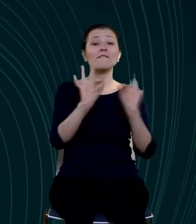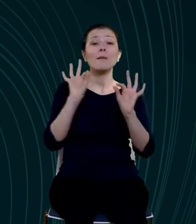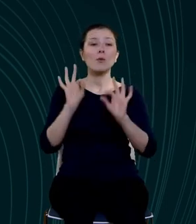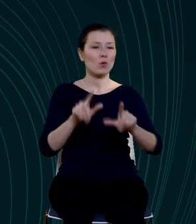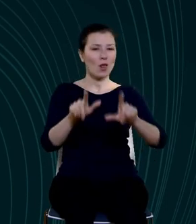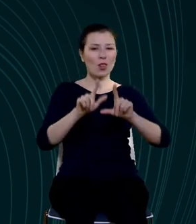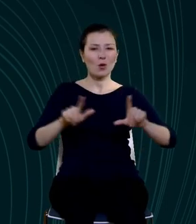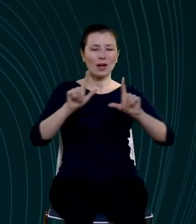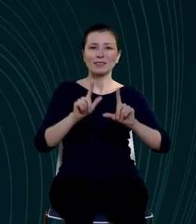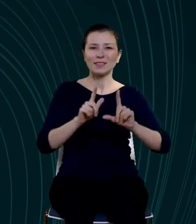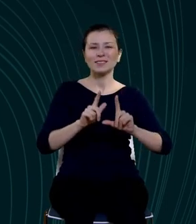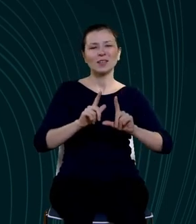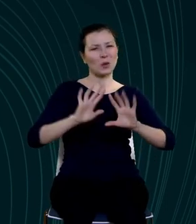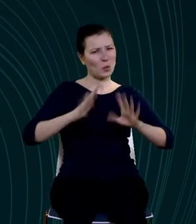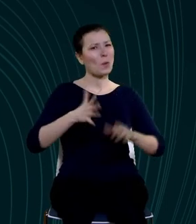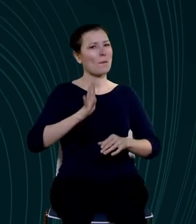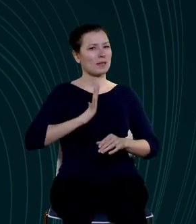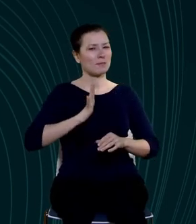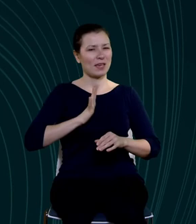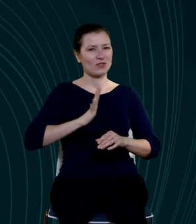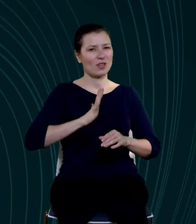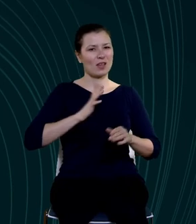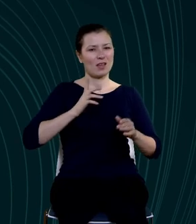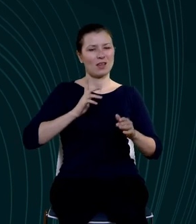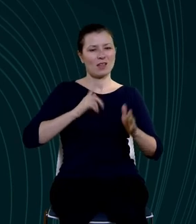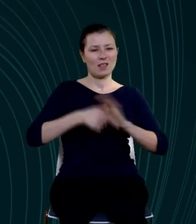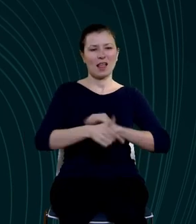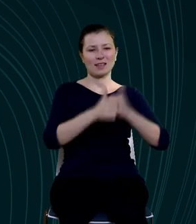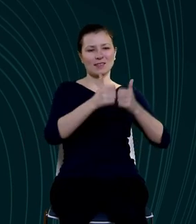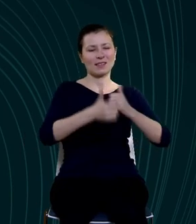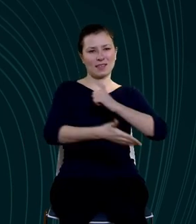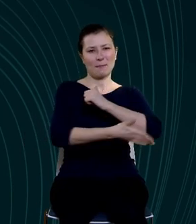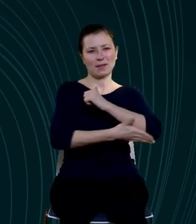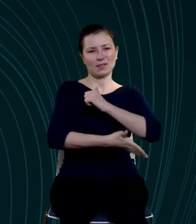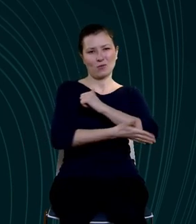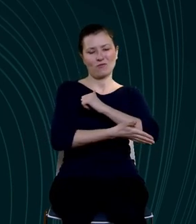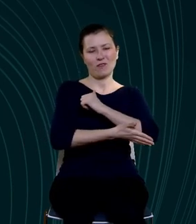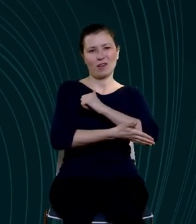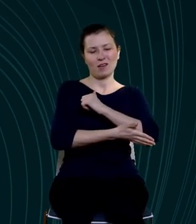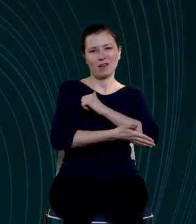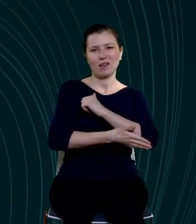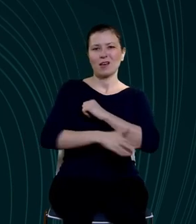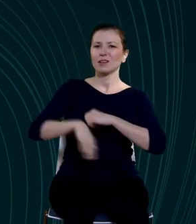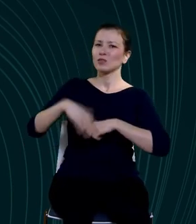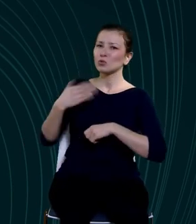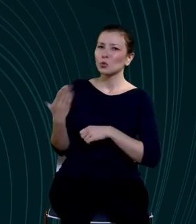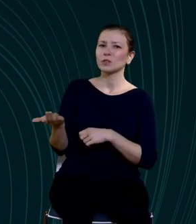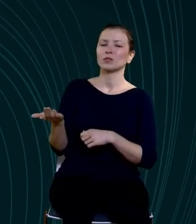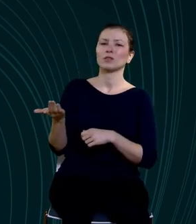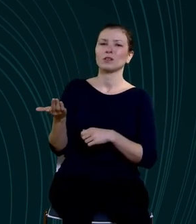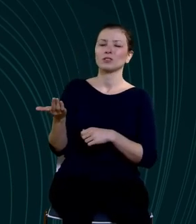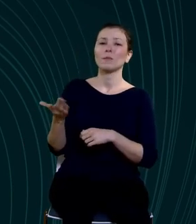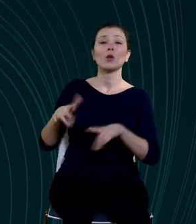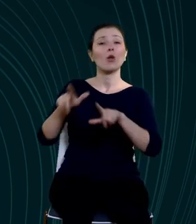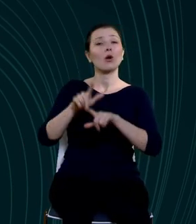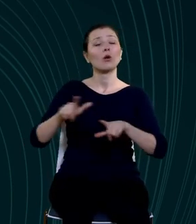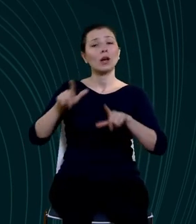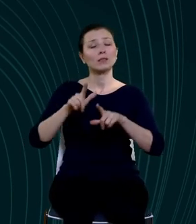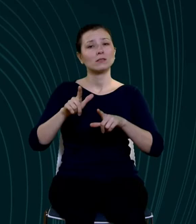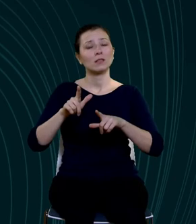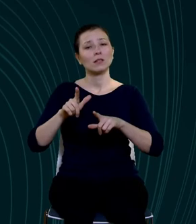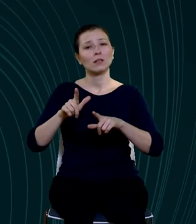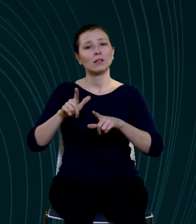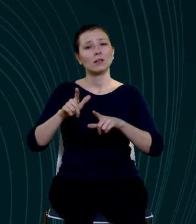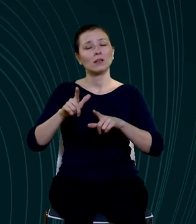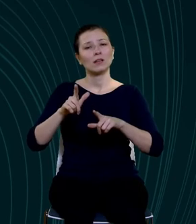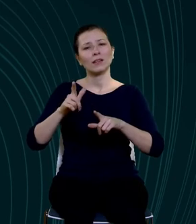one bezpieczne dla samej stacji bazowej, a z drugiej strony, żeby były to lokalizacje jak